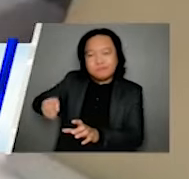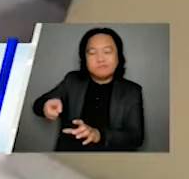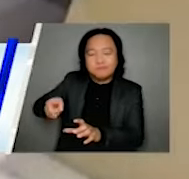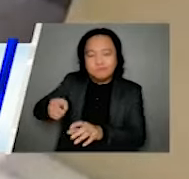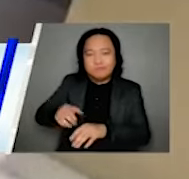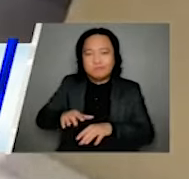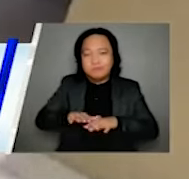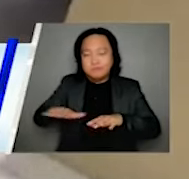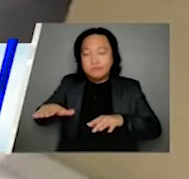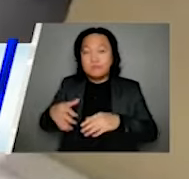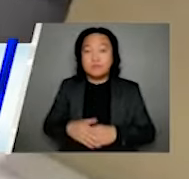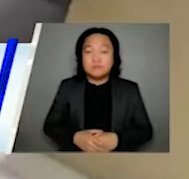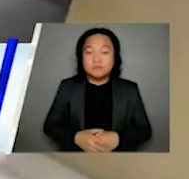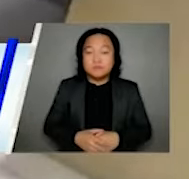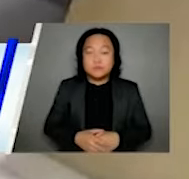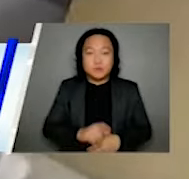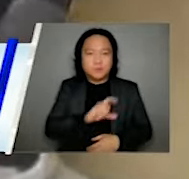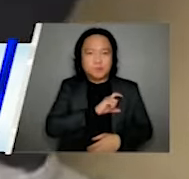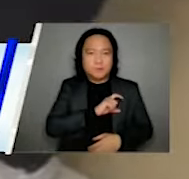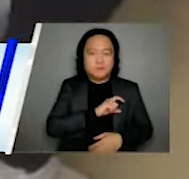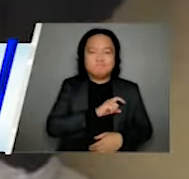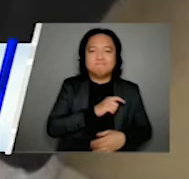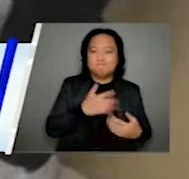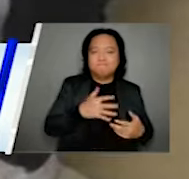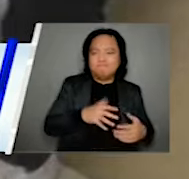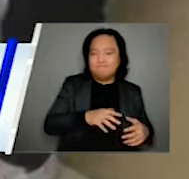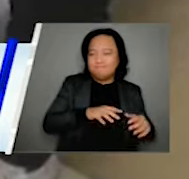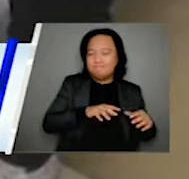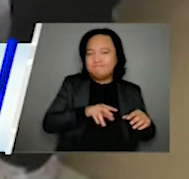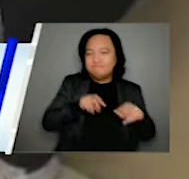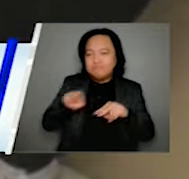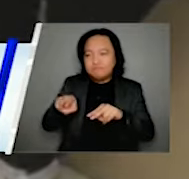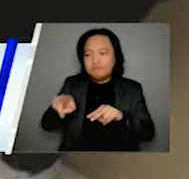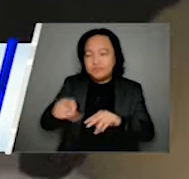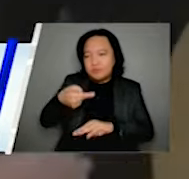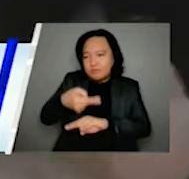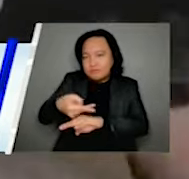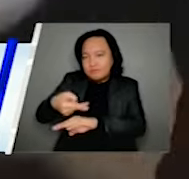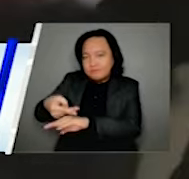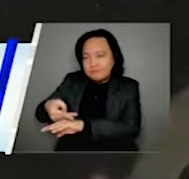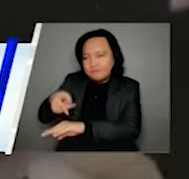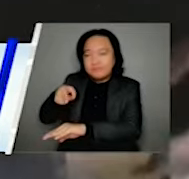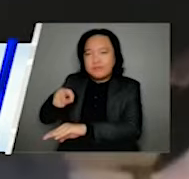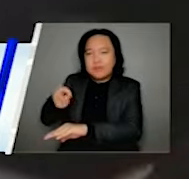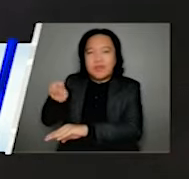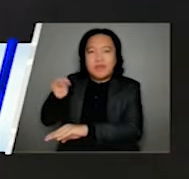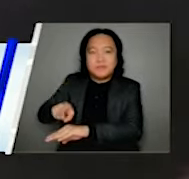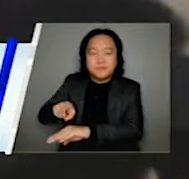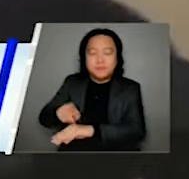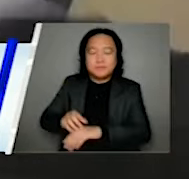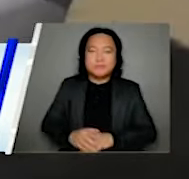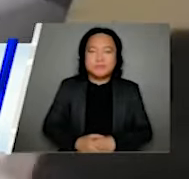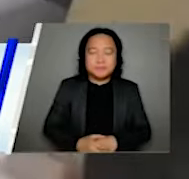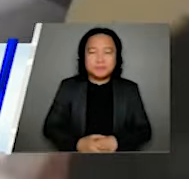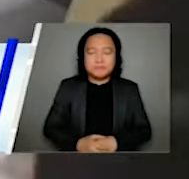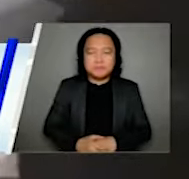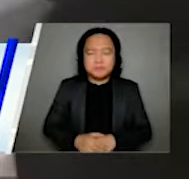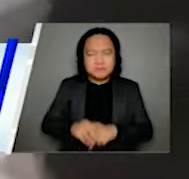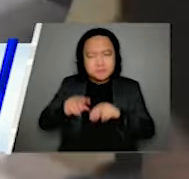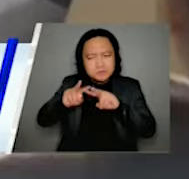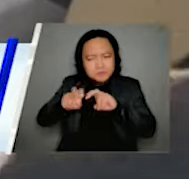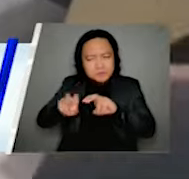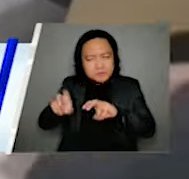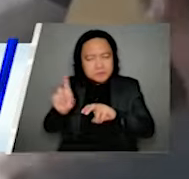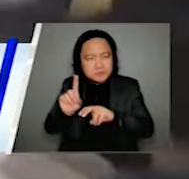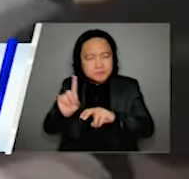nakaresponde ang mga armadong polis. Pinadapa nila ang mga magnanakaw pagpasok sa tindahan. At batay sa investigasyon, isa